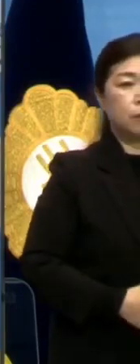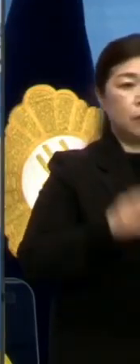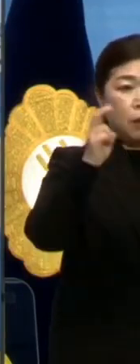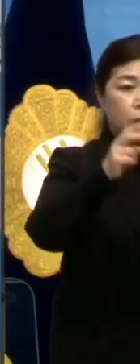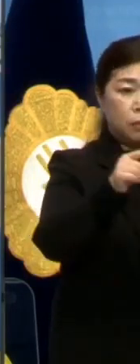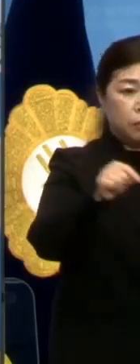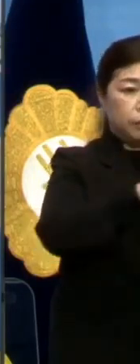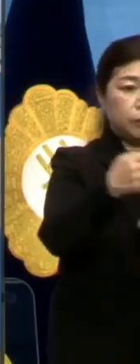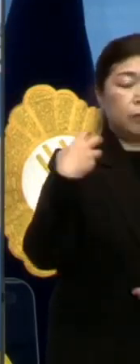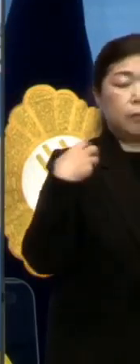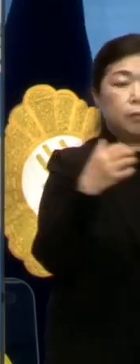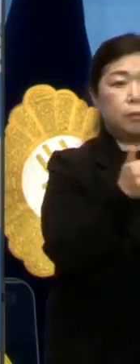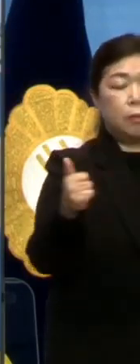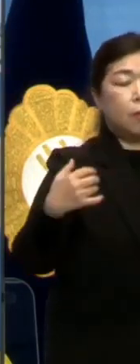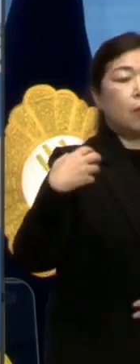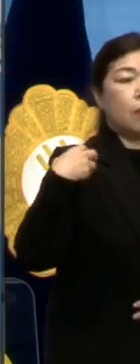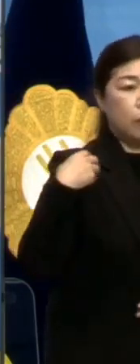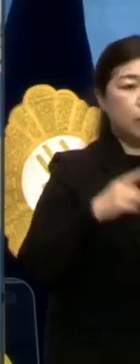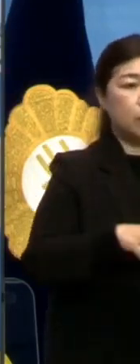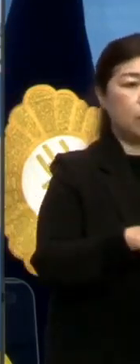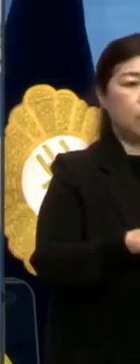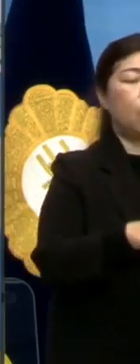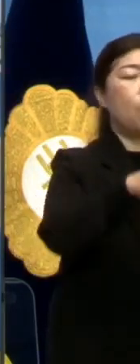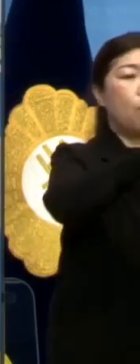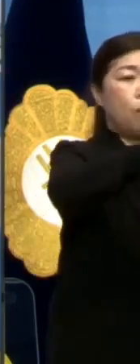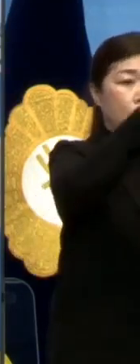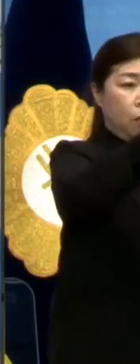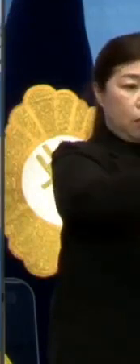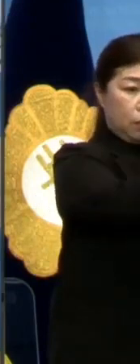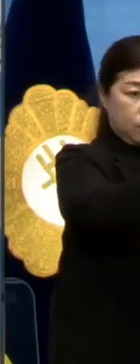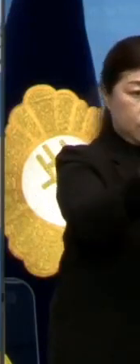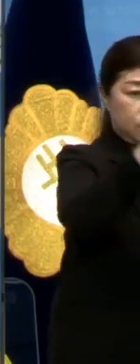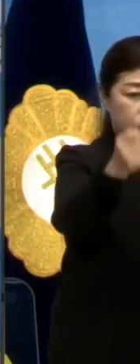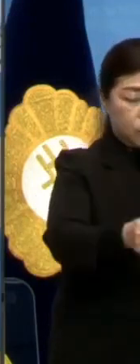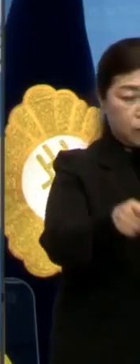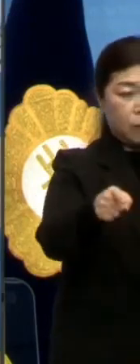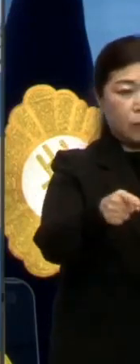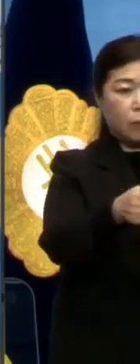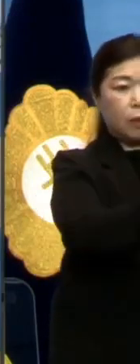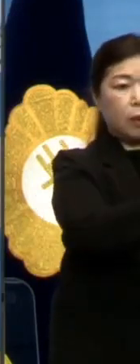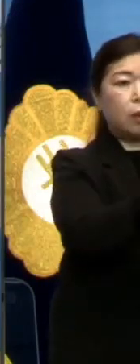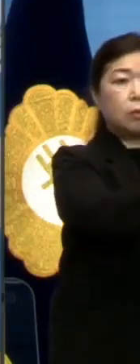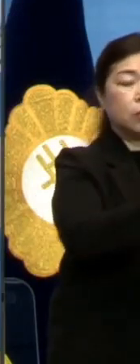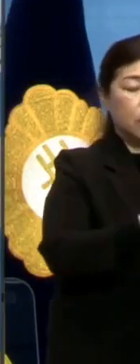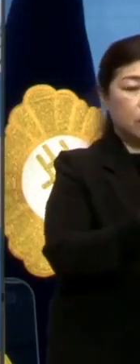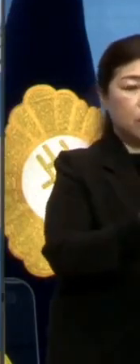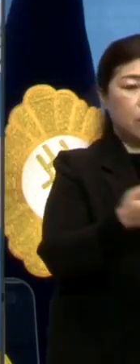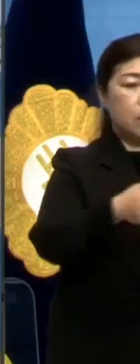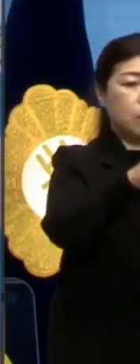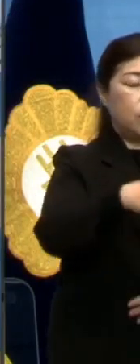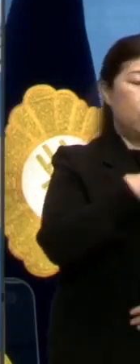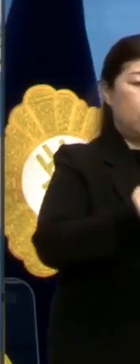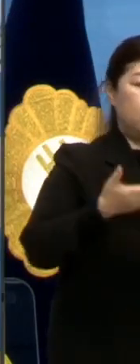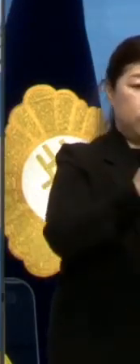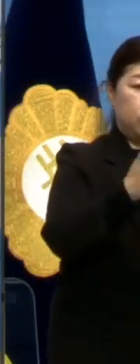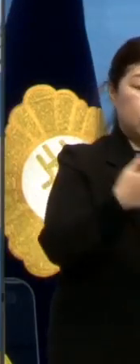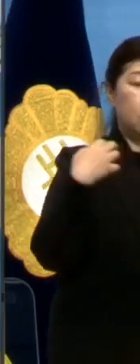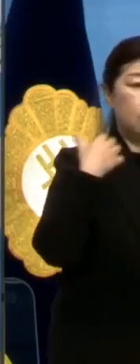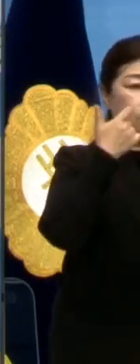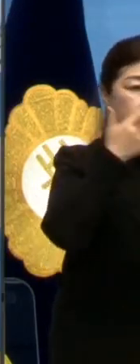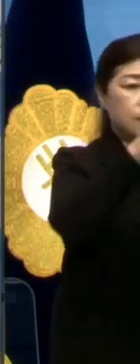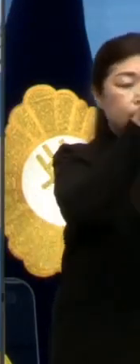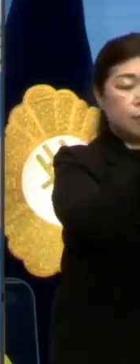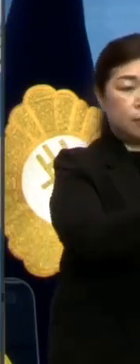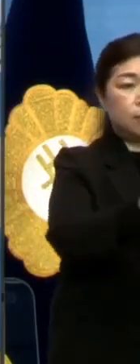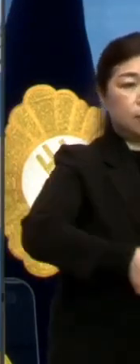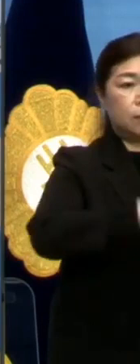사업주와 경영 책임자 등의 의무에 원청과 발주처의 공기단축 및 일터 괴롭힘 등에 대한 책임을 명확히